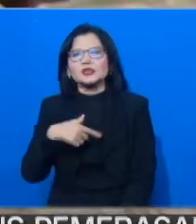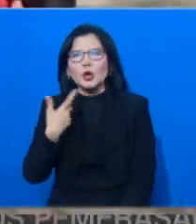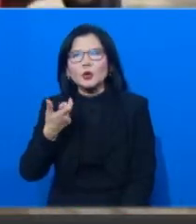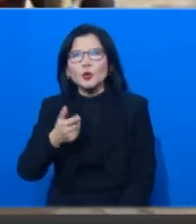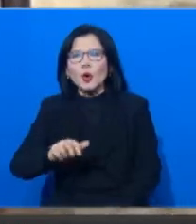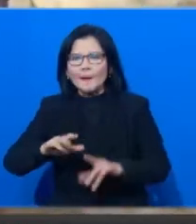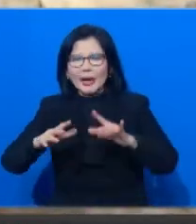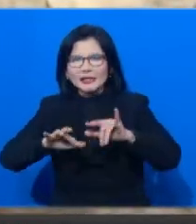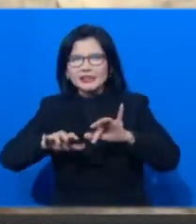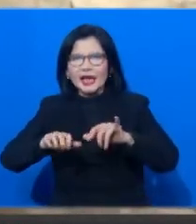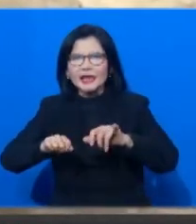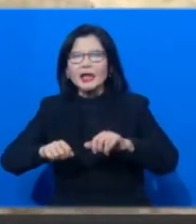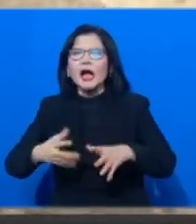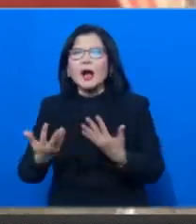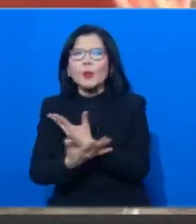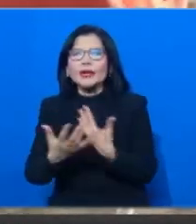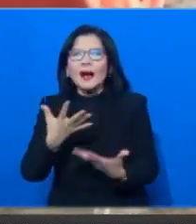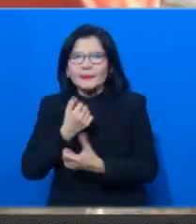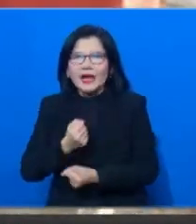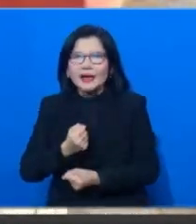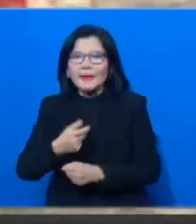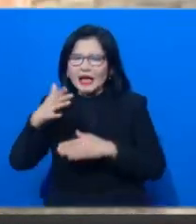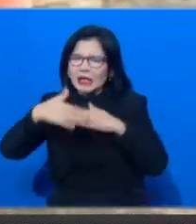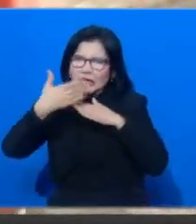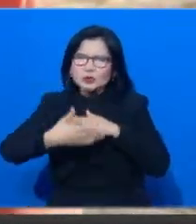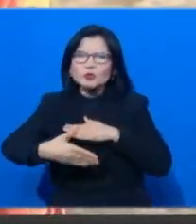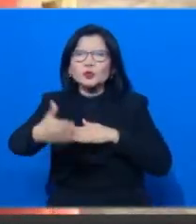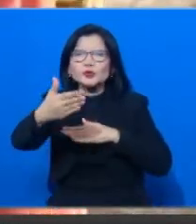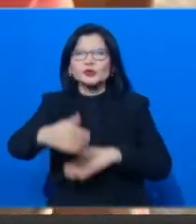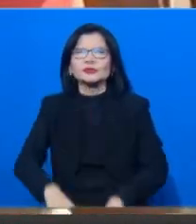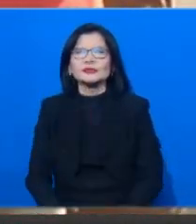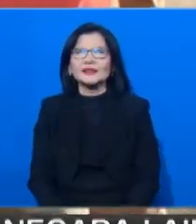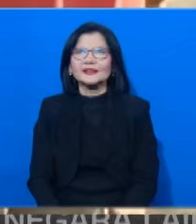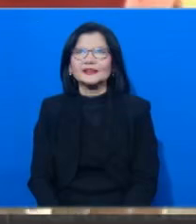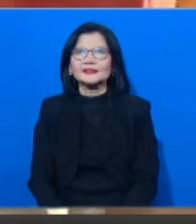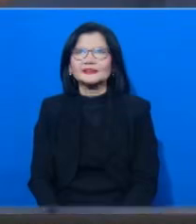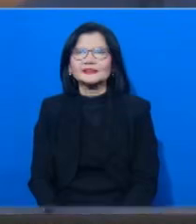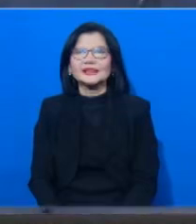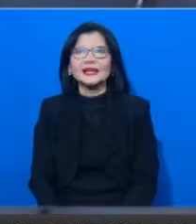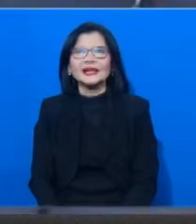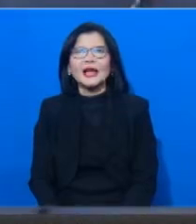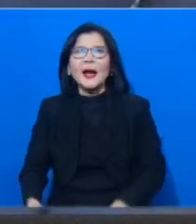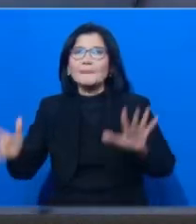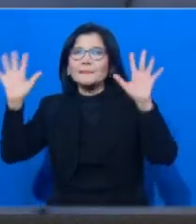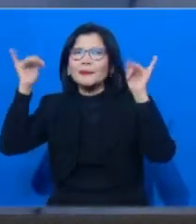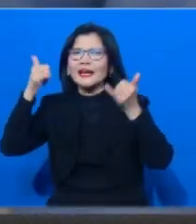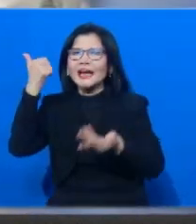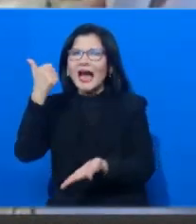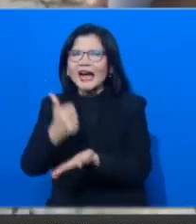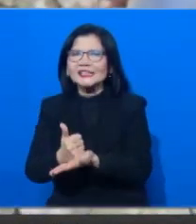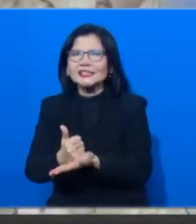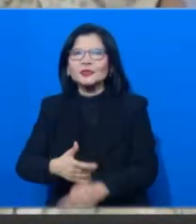Warga berharap permainan tradisional ini akan terus dilestarikan oleh anak-anak di wilayahnya, sehingga permainan tradisional tak punah